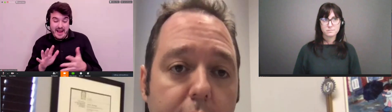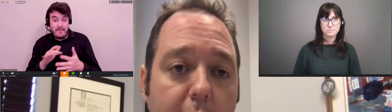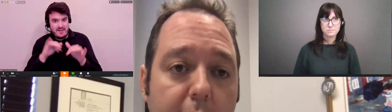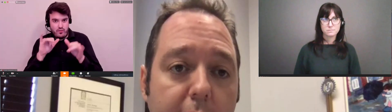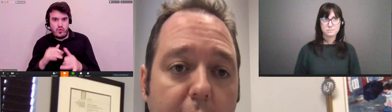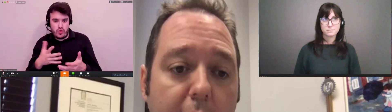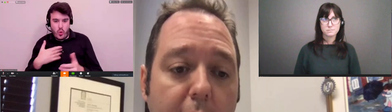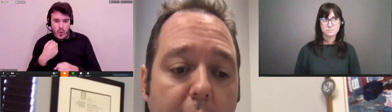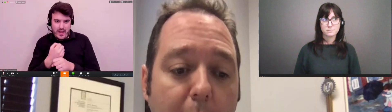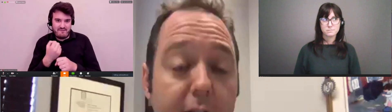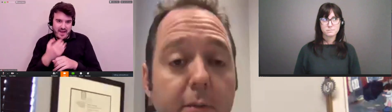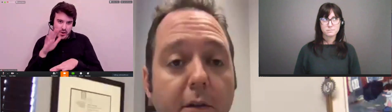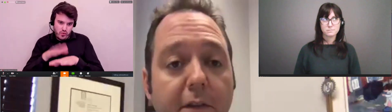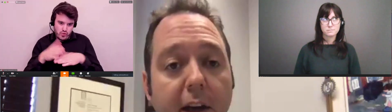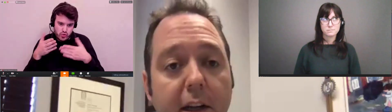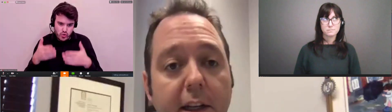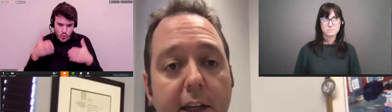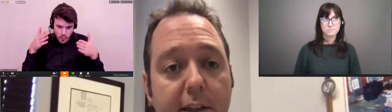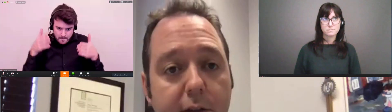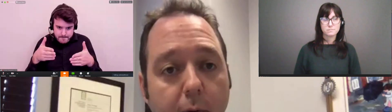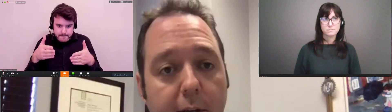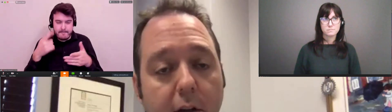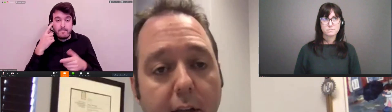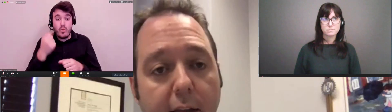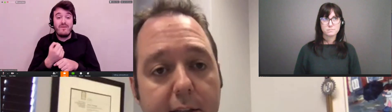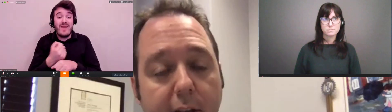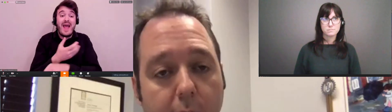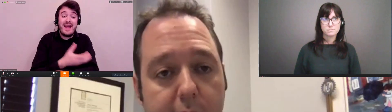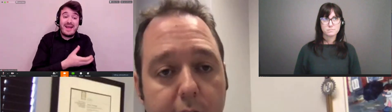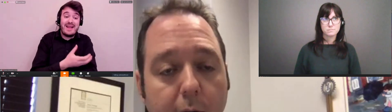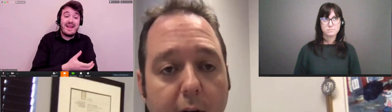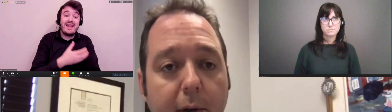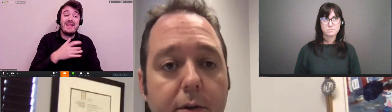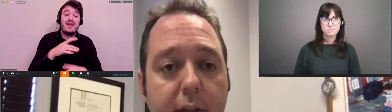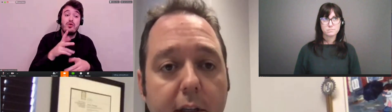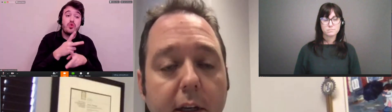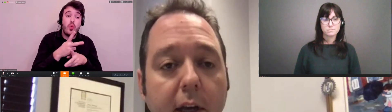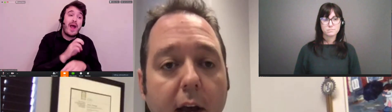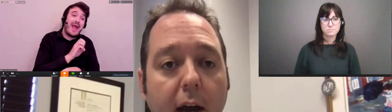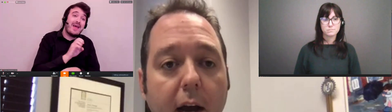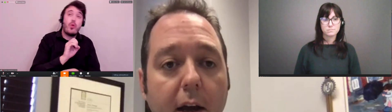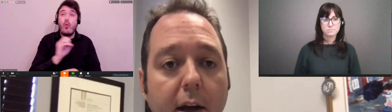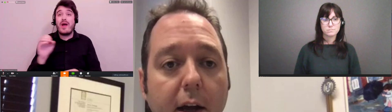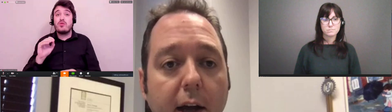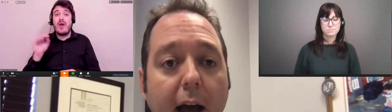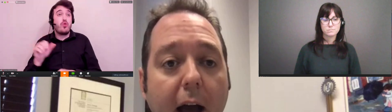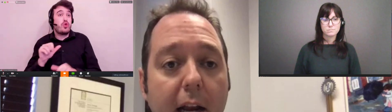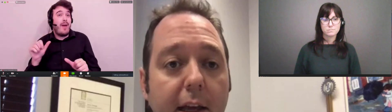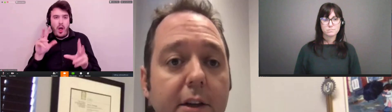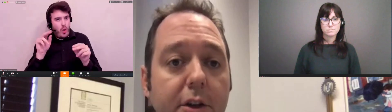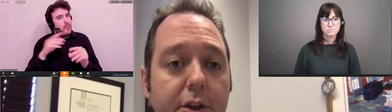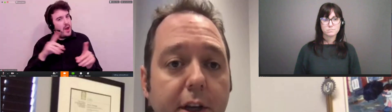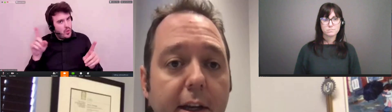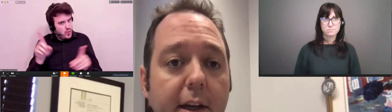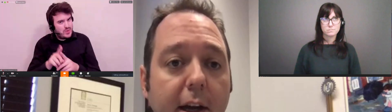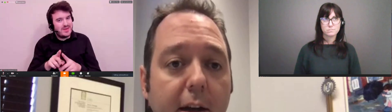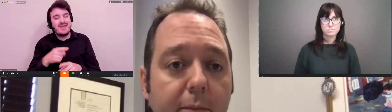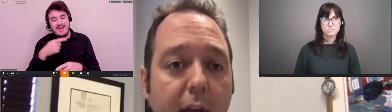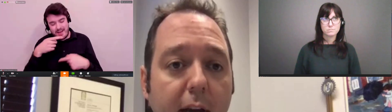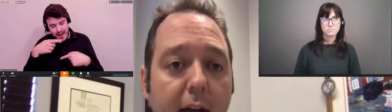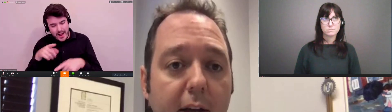de pas seulement faire les cliniques de soins dans l'Est et l'Ouest d'Ottawa, mais aussi aller